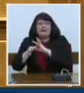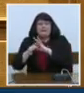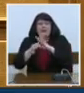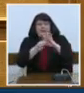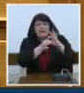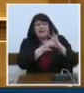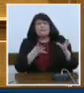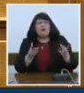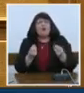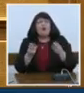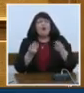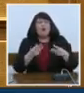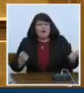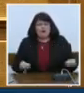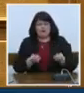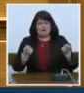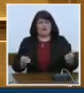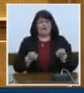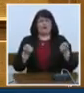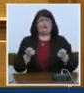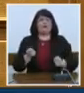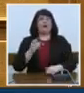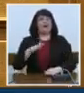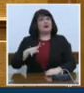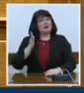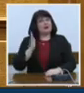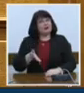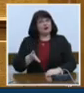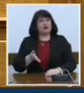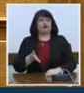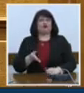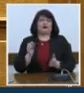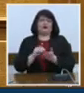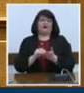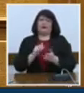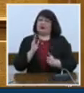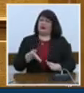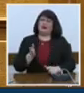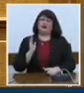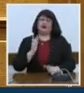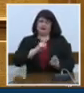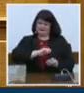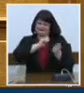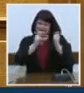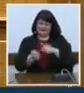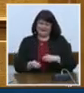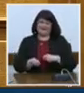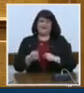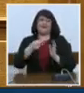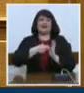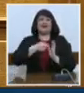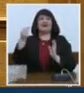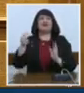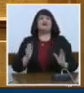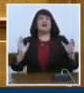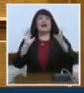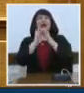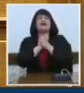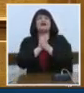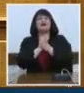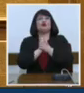γεγονότων τα οποία θα μπορούσαν και μπορούν ακόμα να μετατραπούν σε δεσμούς ενότητας και